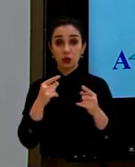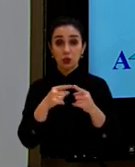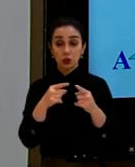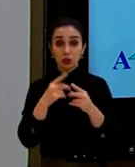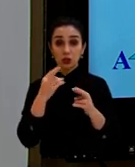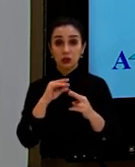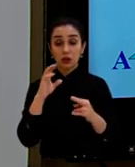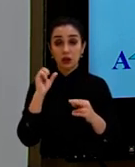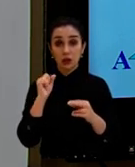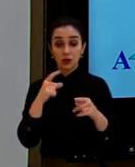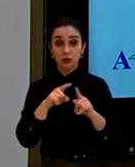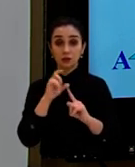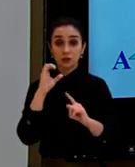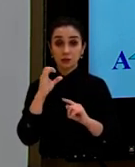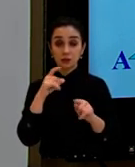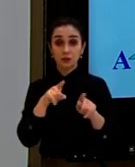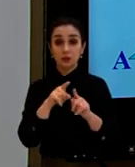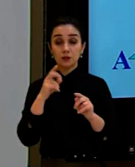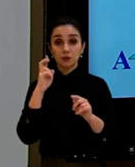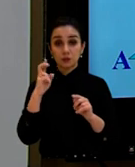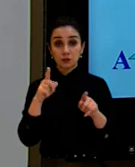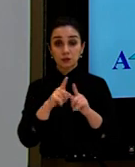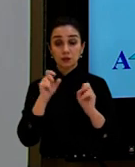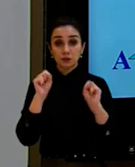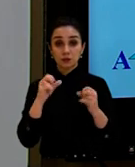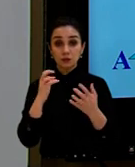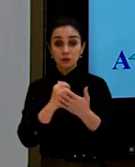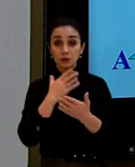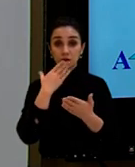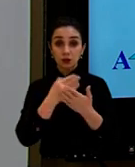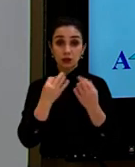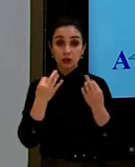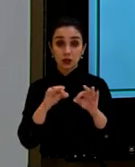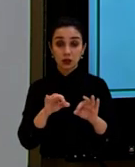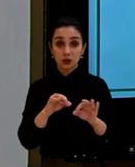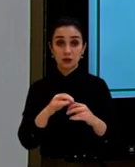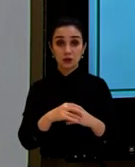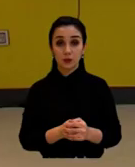А. Косинус угла С и косинус угла Б можете найти самостоятельно.